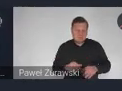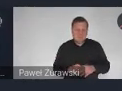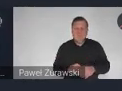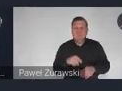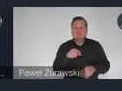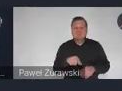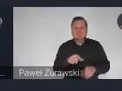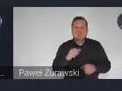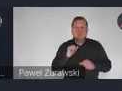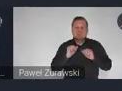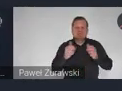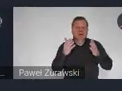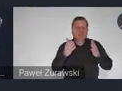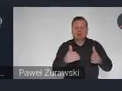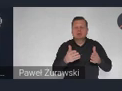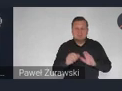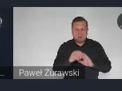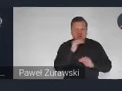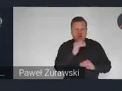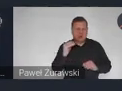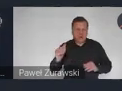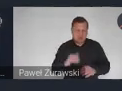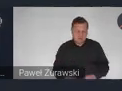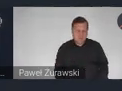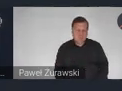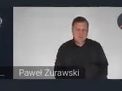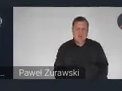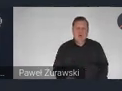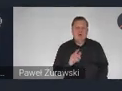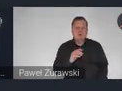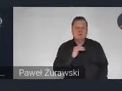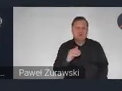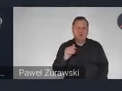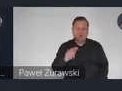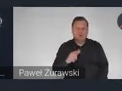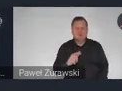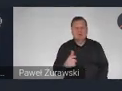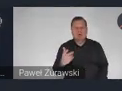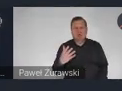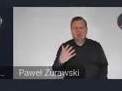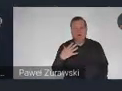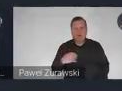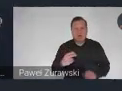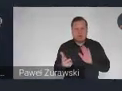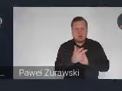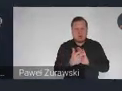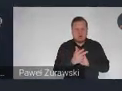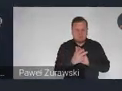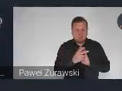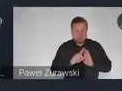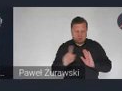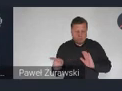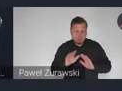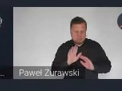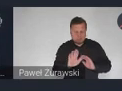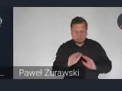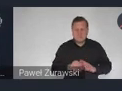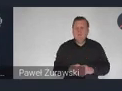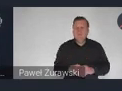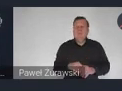skupiane są wokół osób dorosłych dorosłych w rozumieniu osób powyżej 18 roku życia